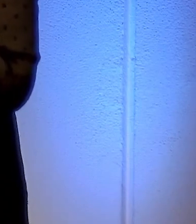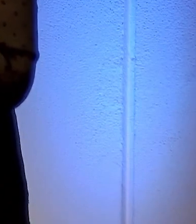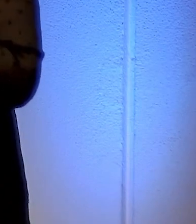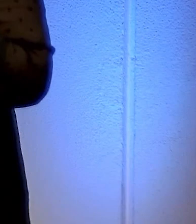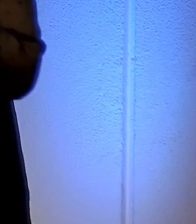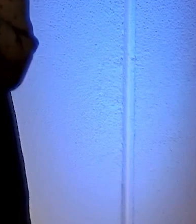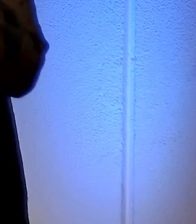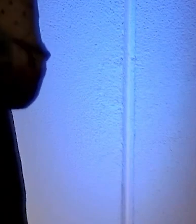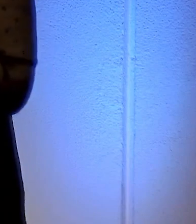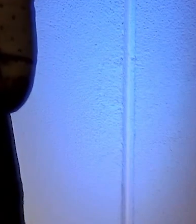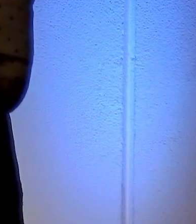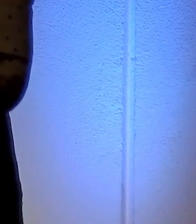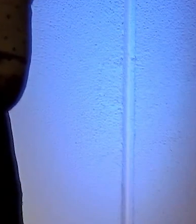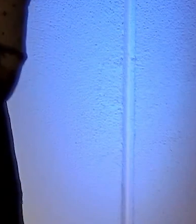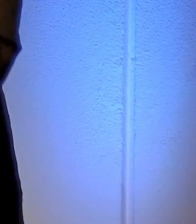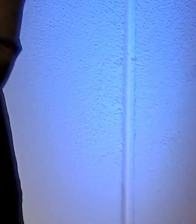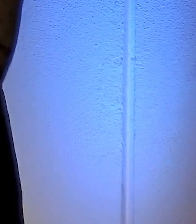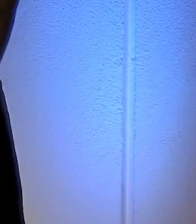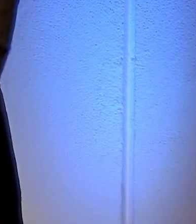so Poplava,